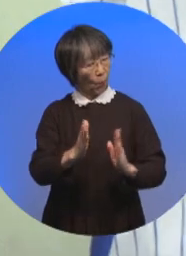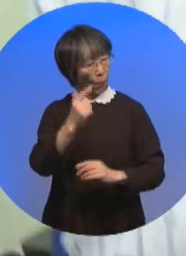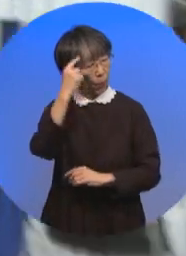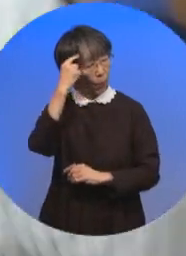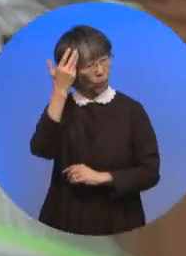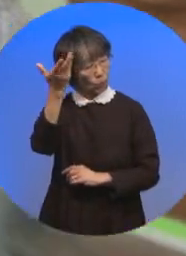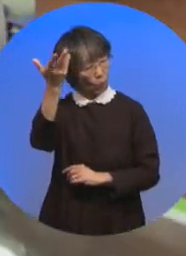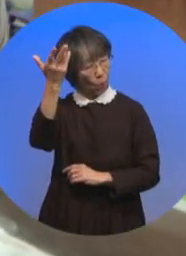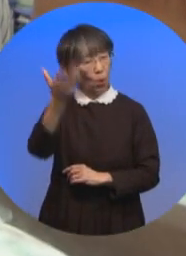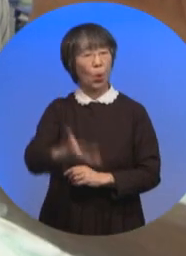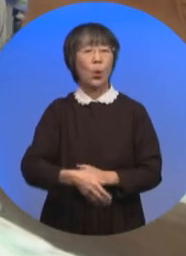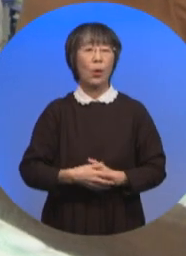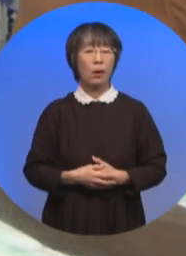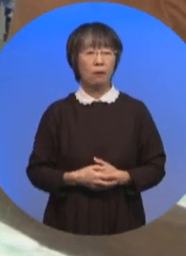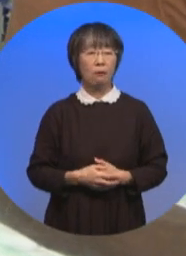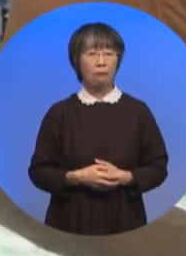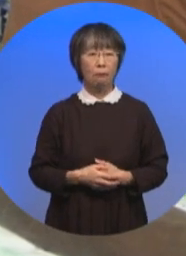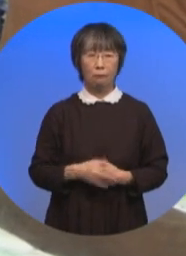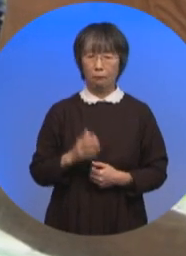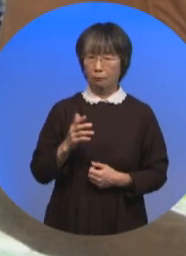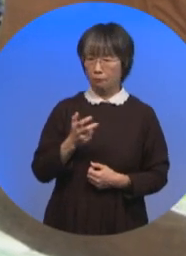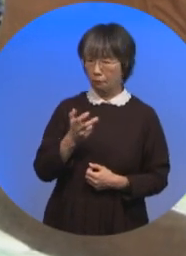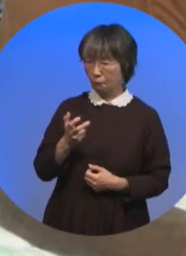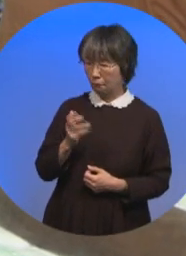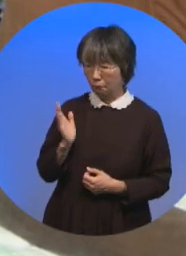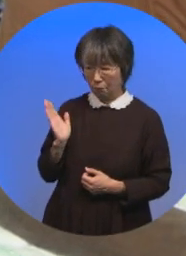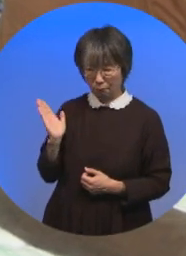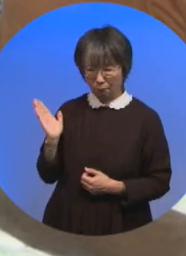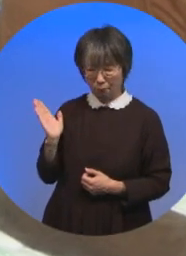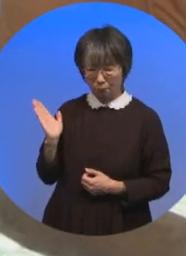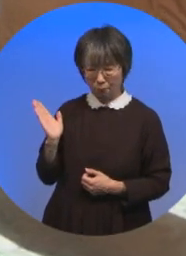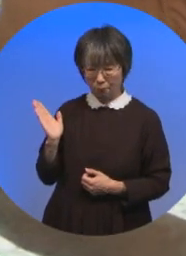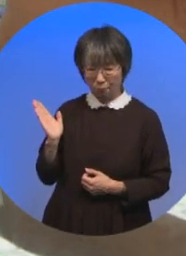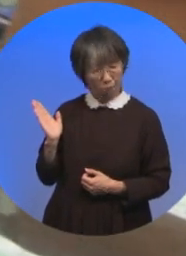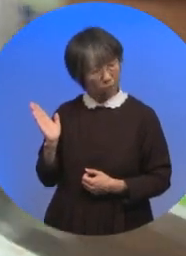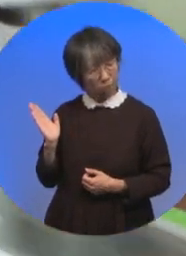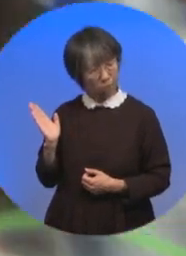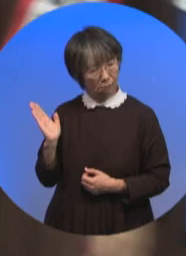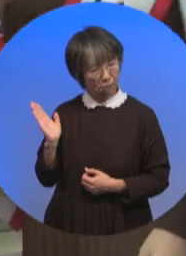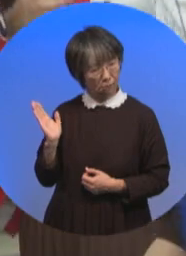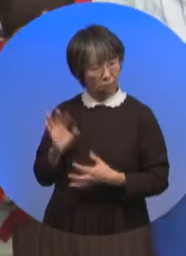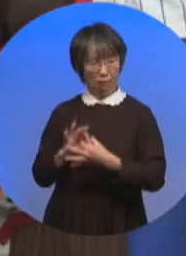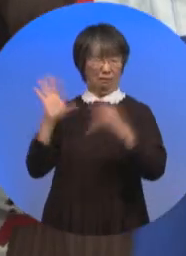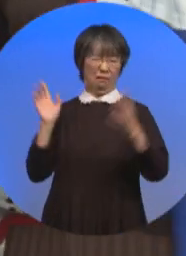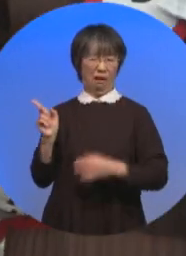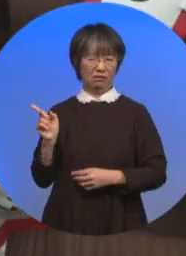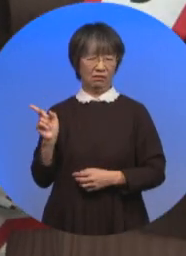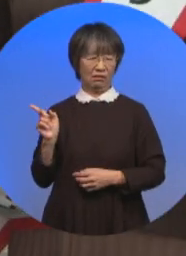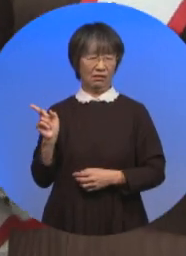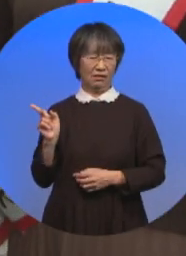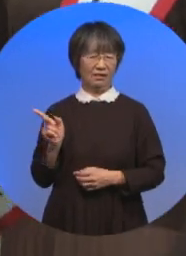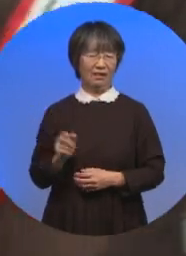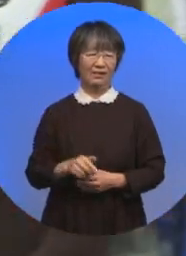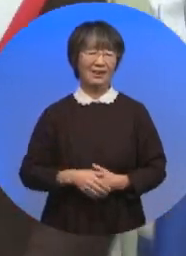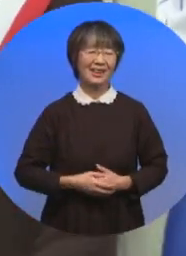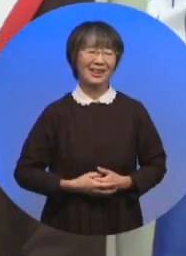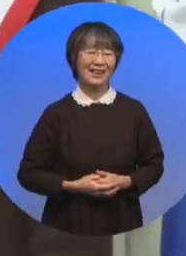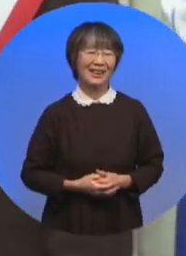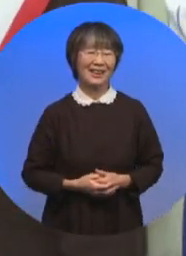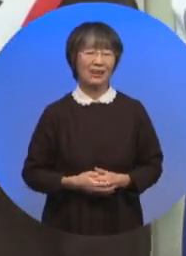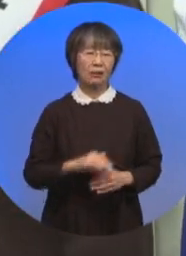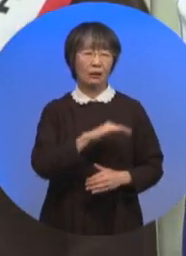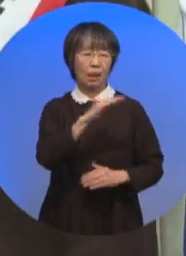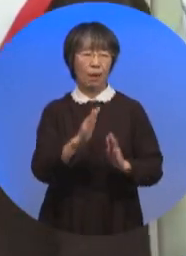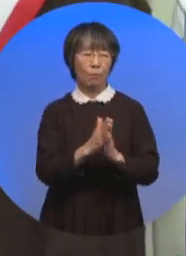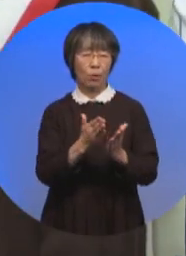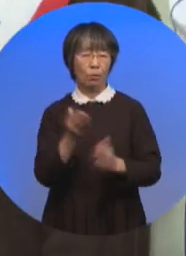年とか、 じゃあ70周年は私立西宮高校の野球部の創立 違うわ違う違う違う違う違う違う